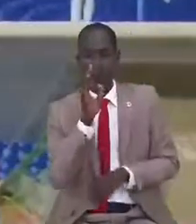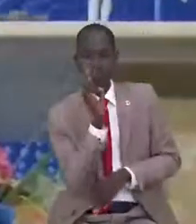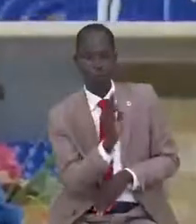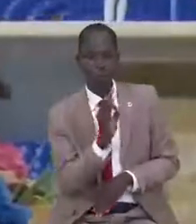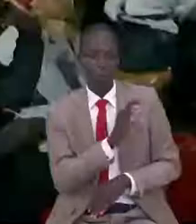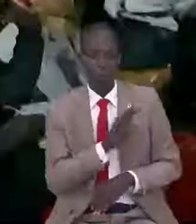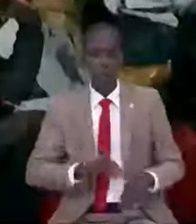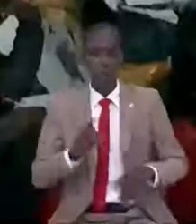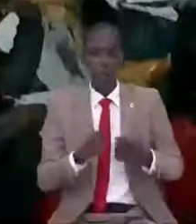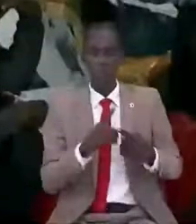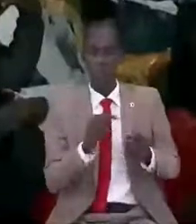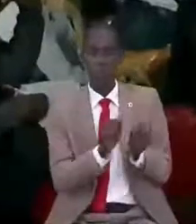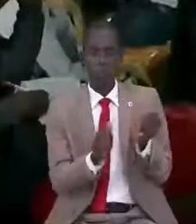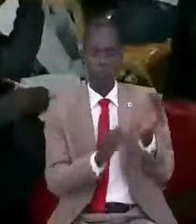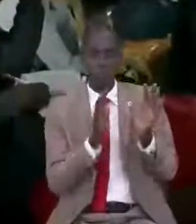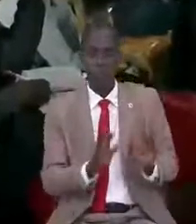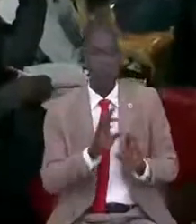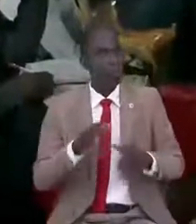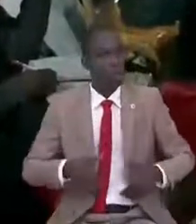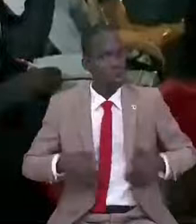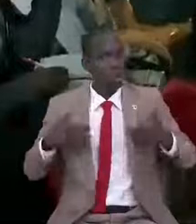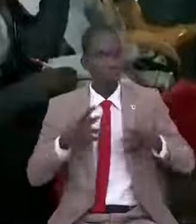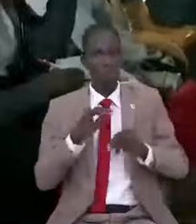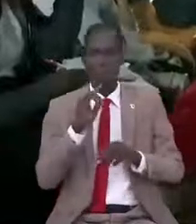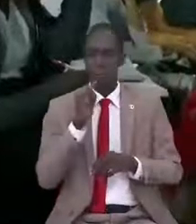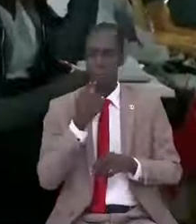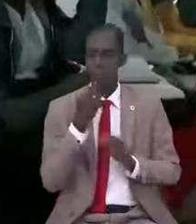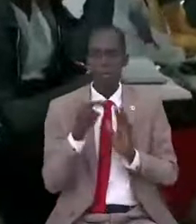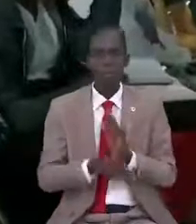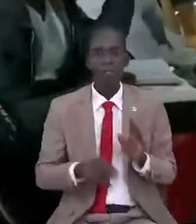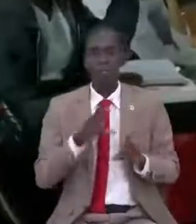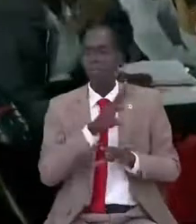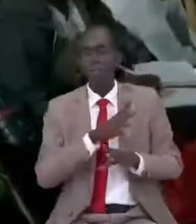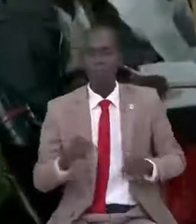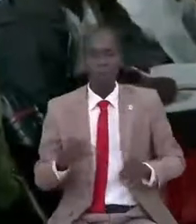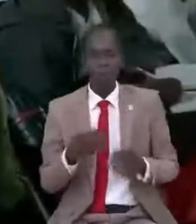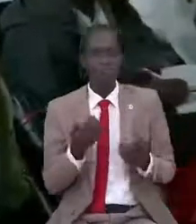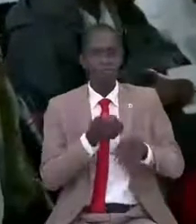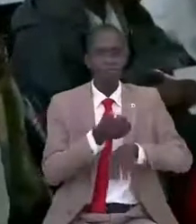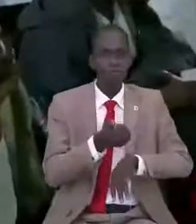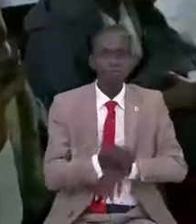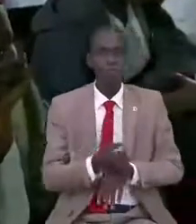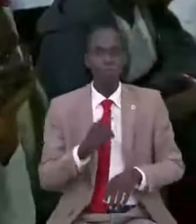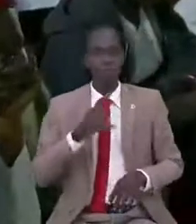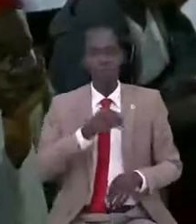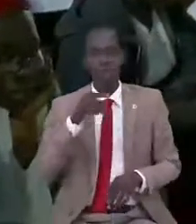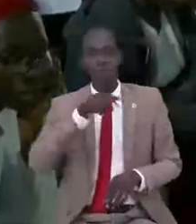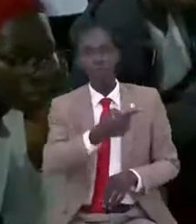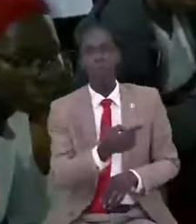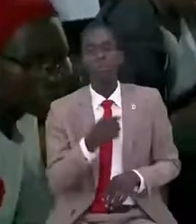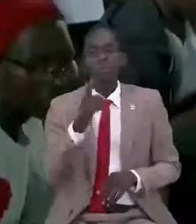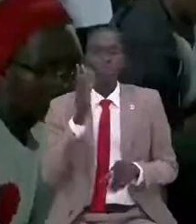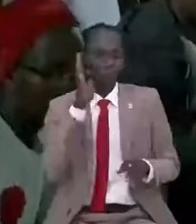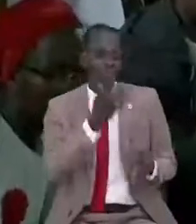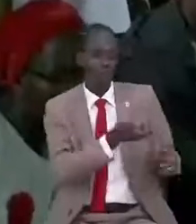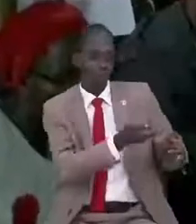ces gens-là, pas de colère, pas d'amertume, pas de critique, alors vous allez les attirer, vous allez